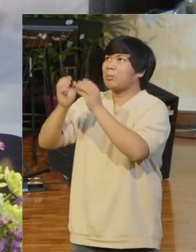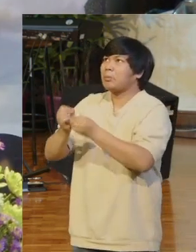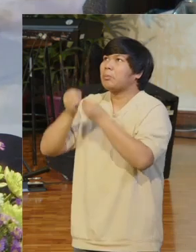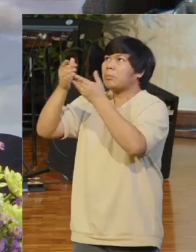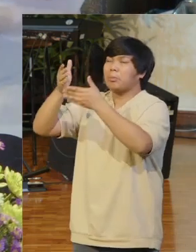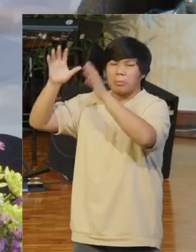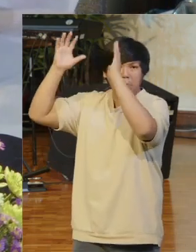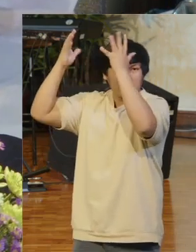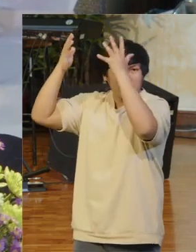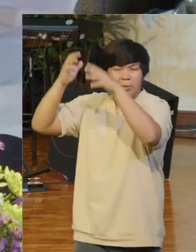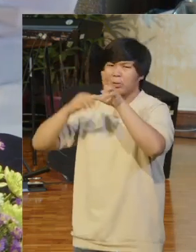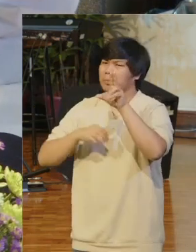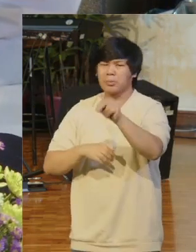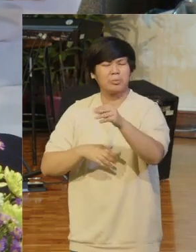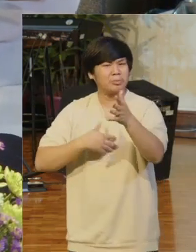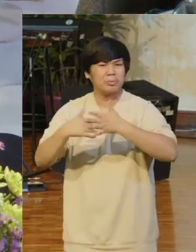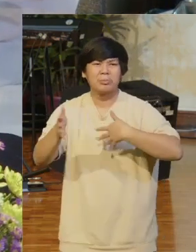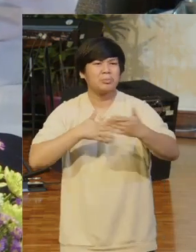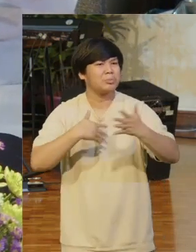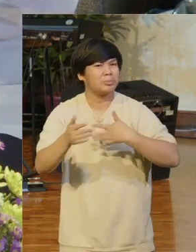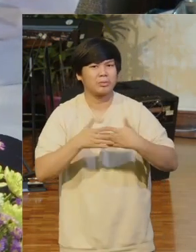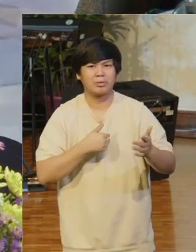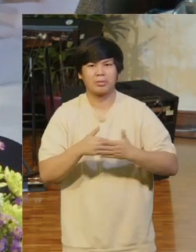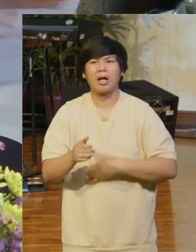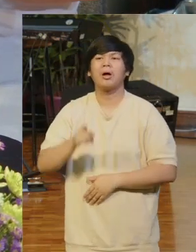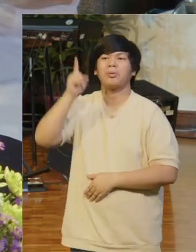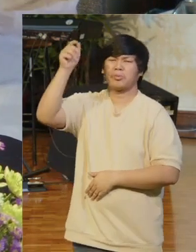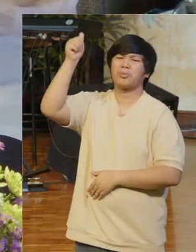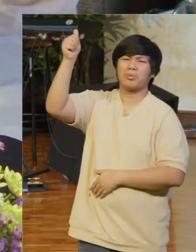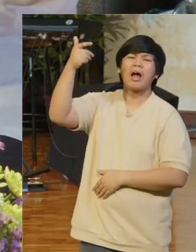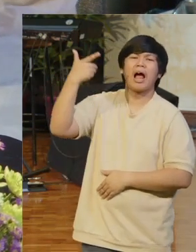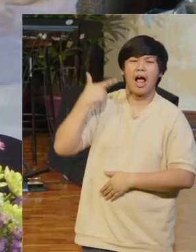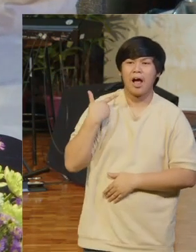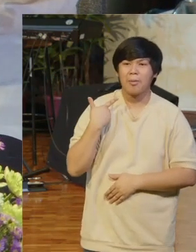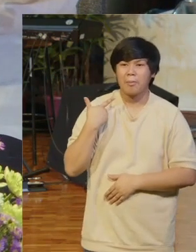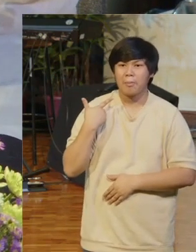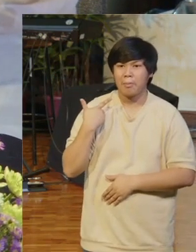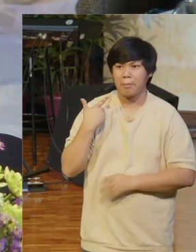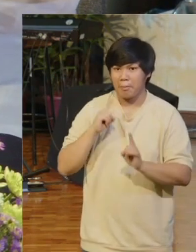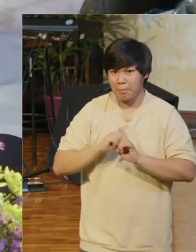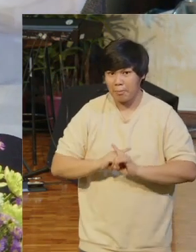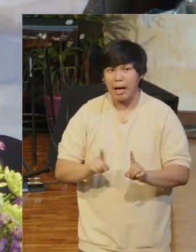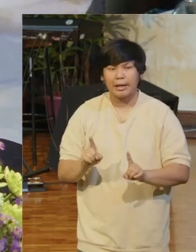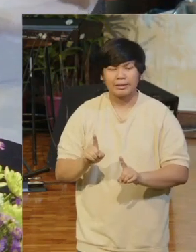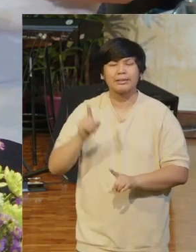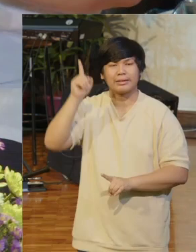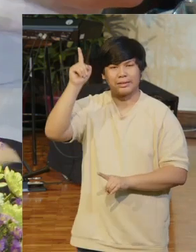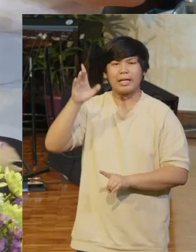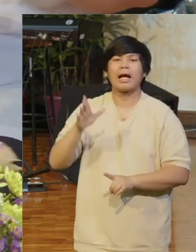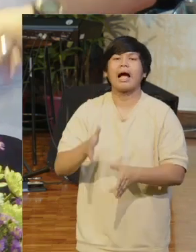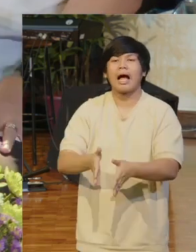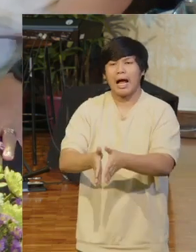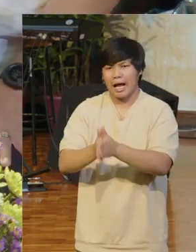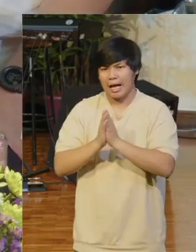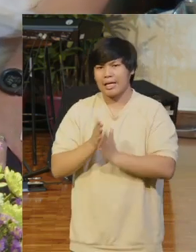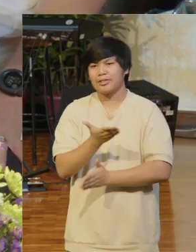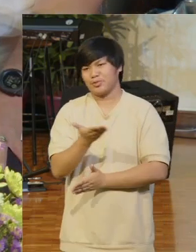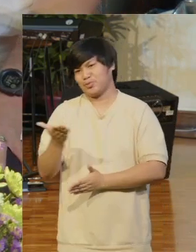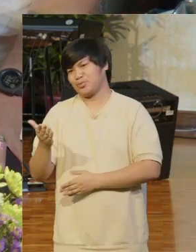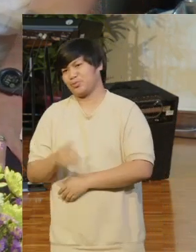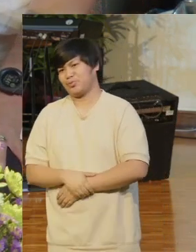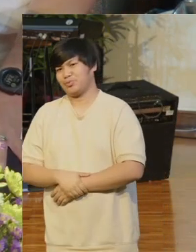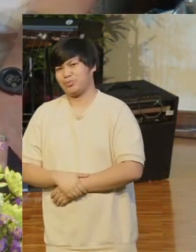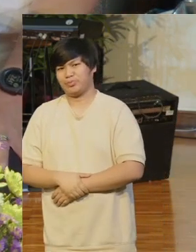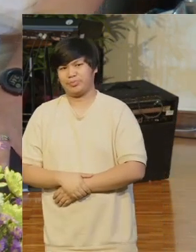bigyan ng luwalhati sapagkat ang lahat ng luwalhati ay nasa kanya na. Alam niyo, dahil totoo ang lahat ng